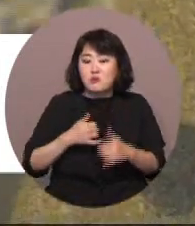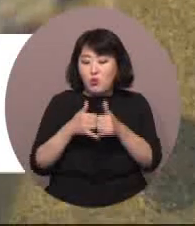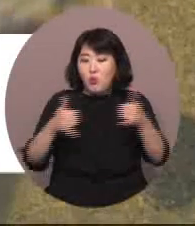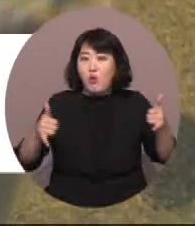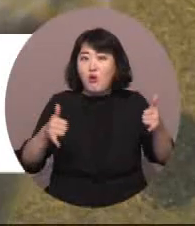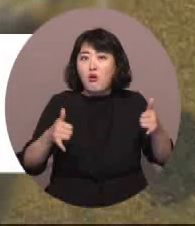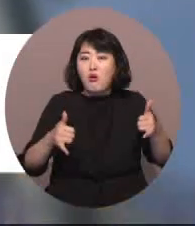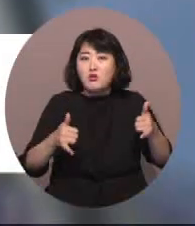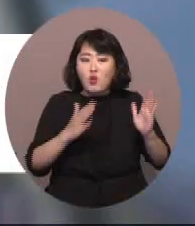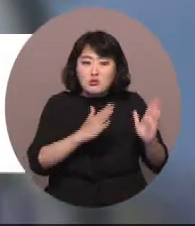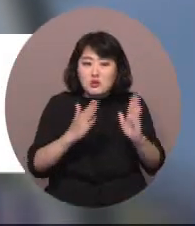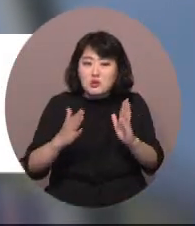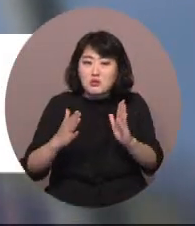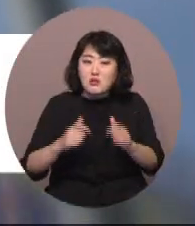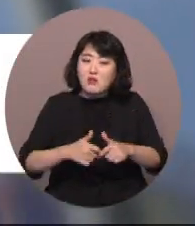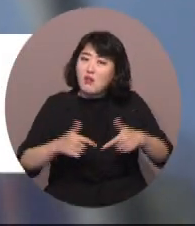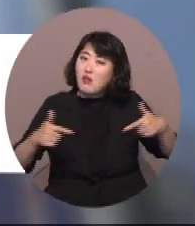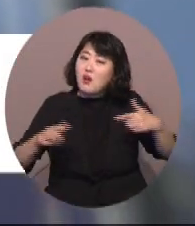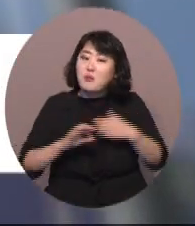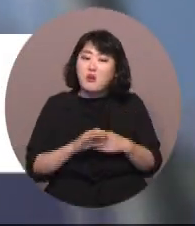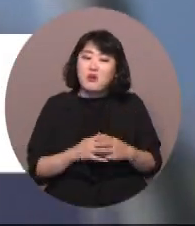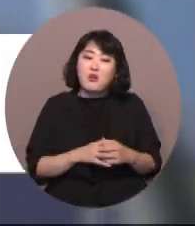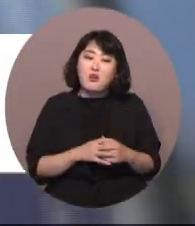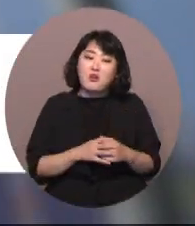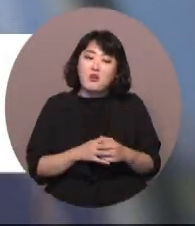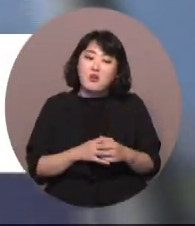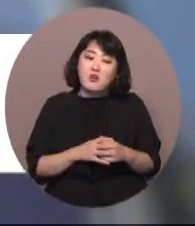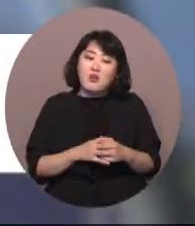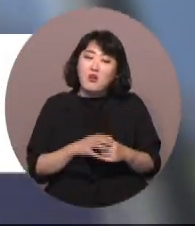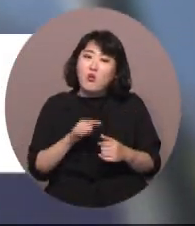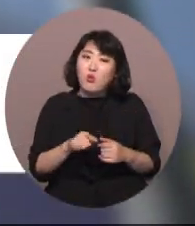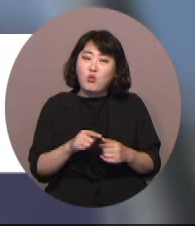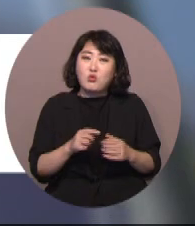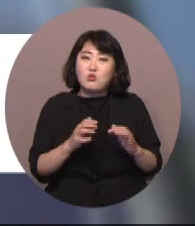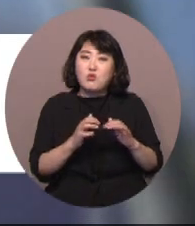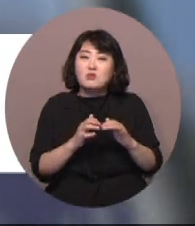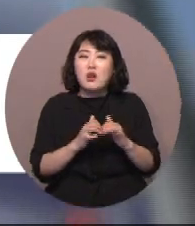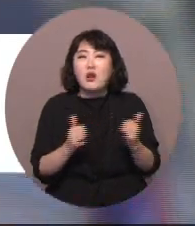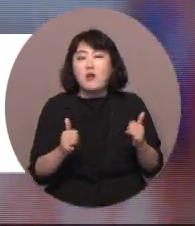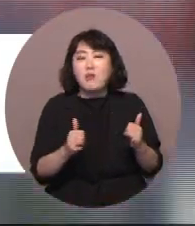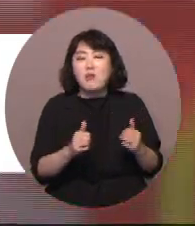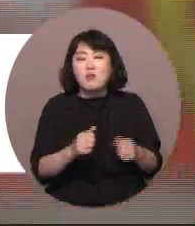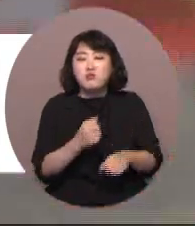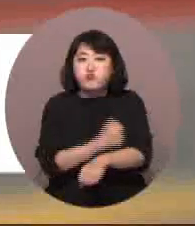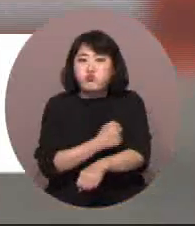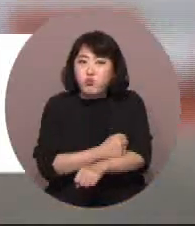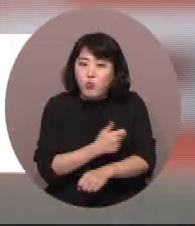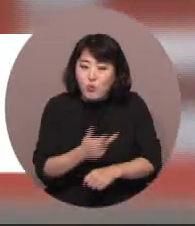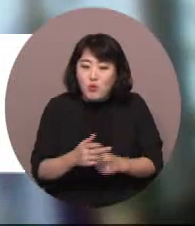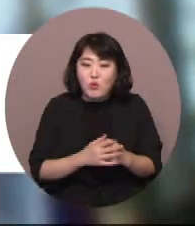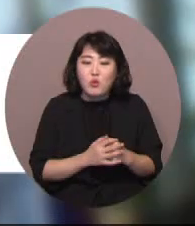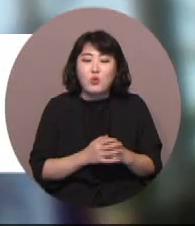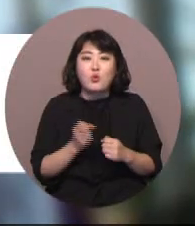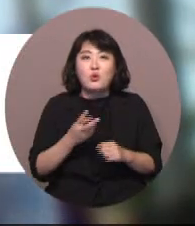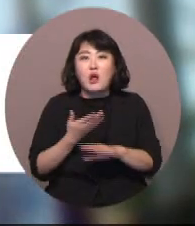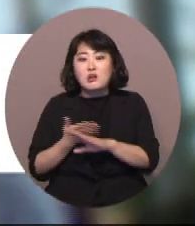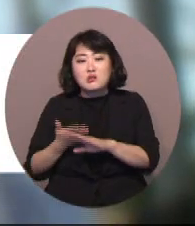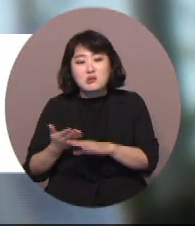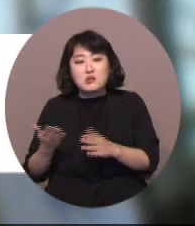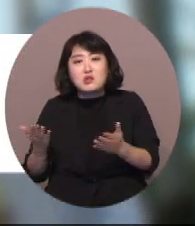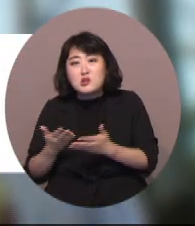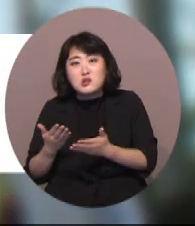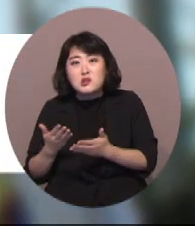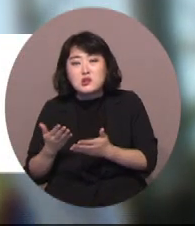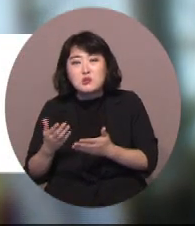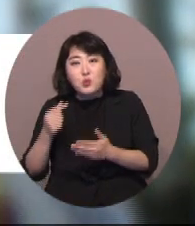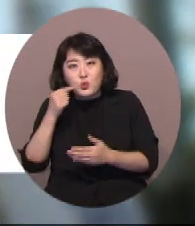이 부분이 매년 이루어지고 있으니까 이제 인력 낭비고 되게 효율도 떨어지고 다른